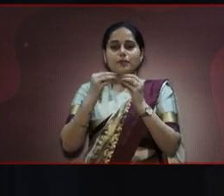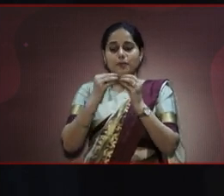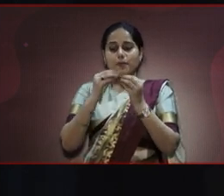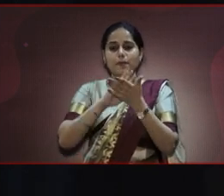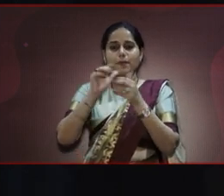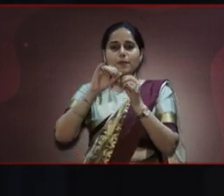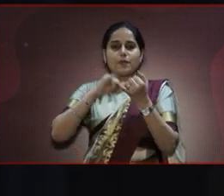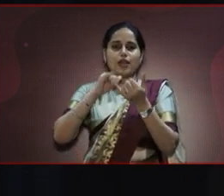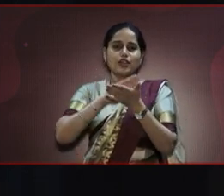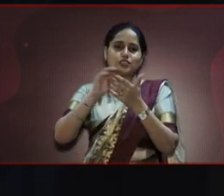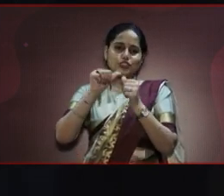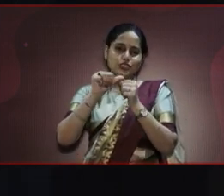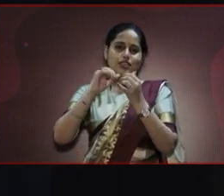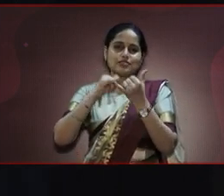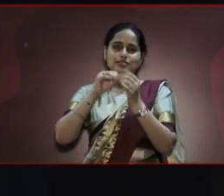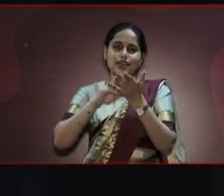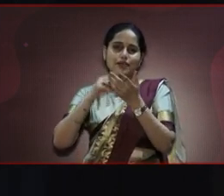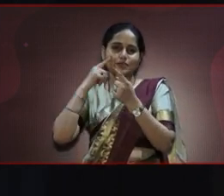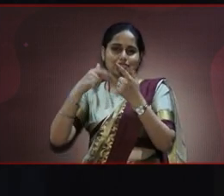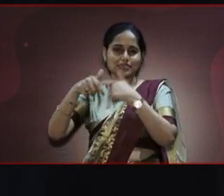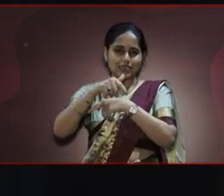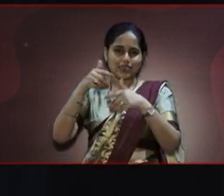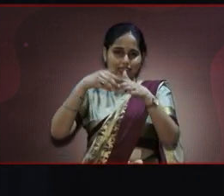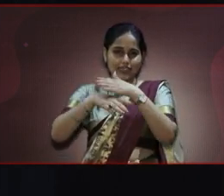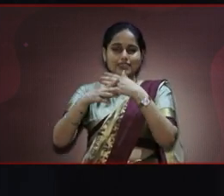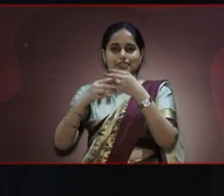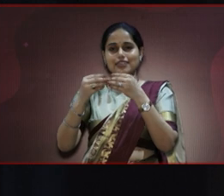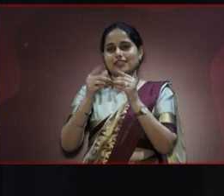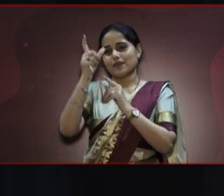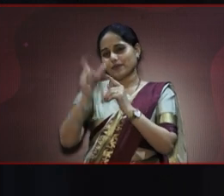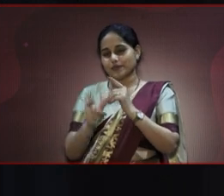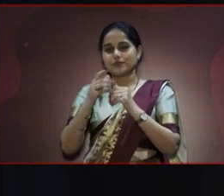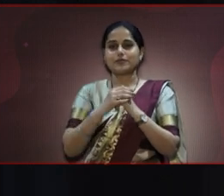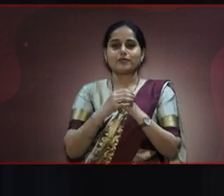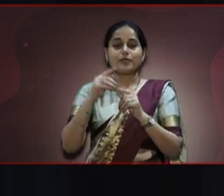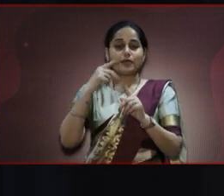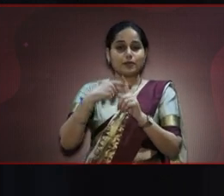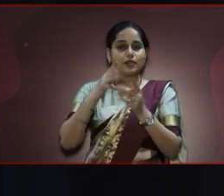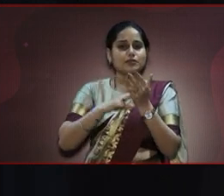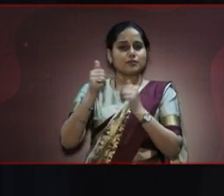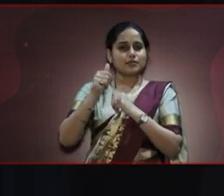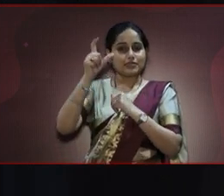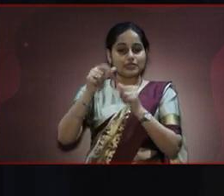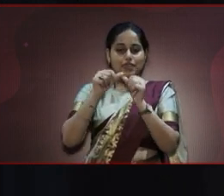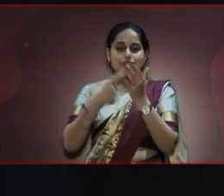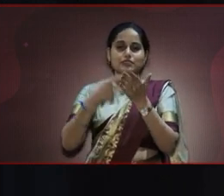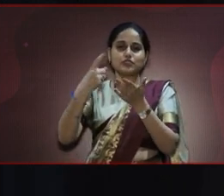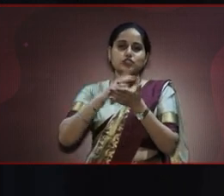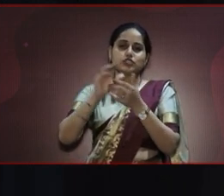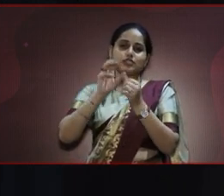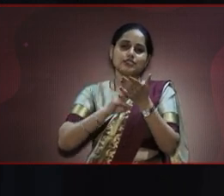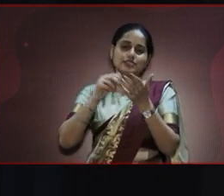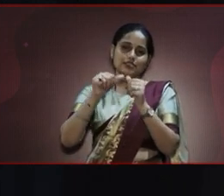हैं, मंत्रालय से हमारे साथ संयुक्त सचिव श्रीमती अर्चना जी